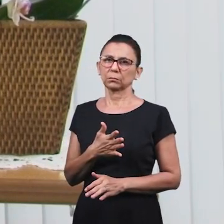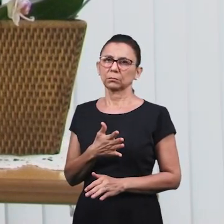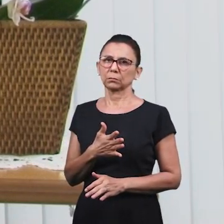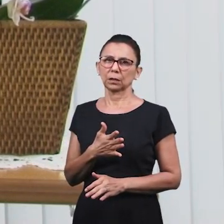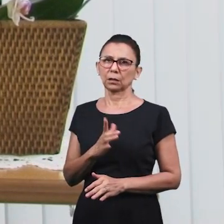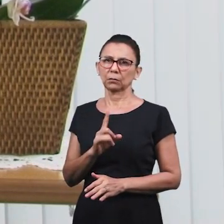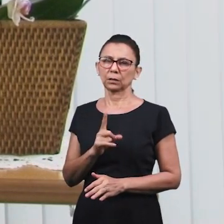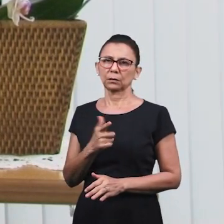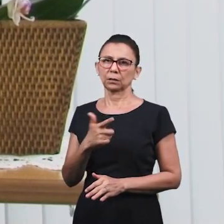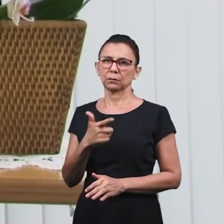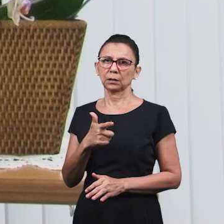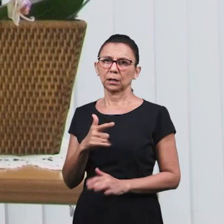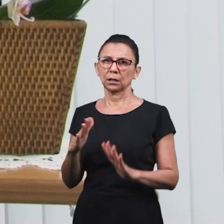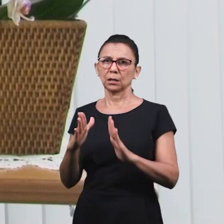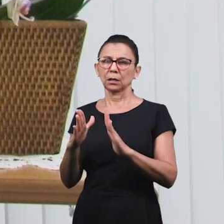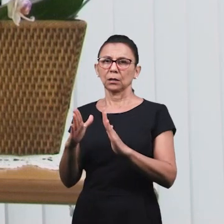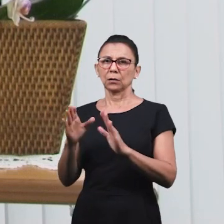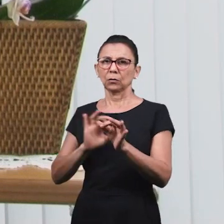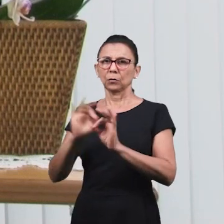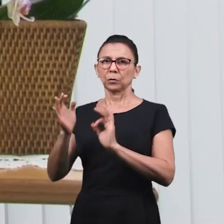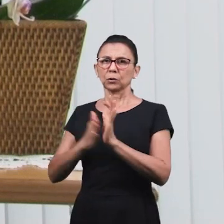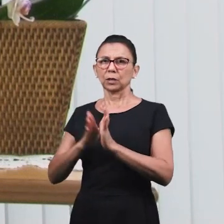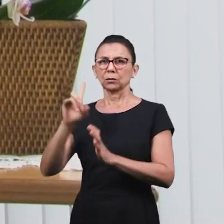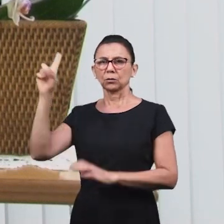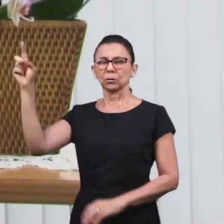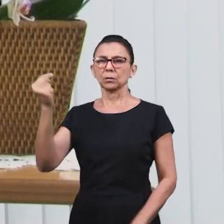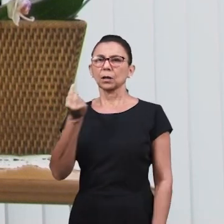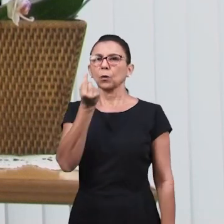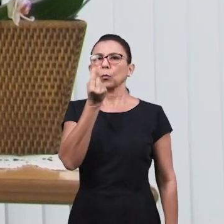a-t-il un nouveau projet? Non, ce projet est unique.